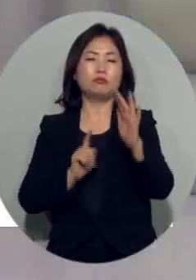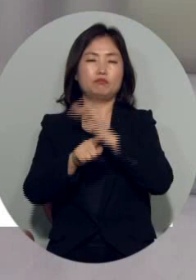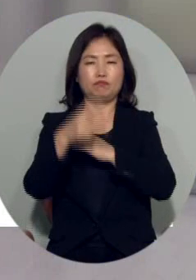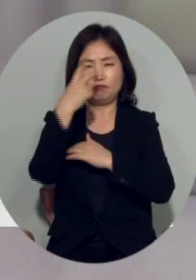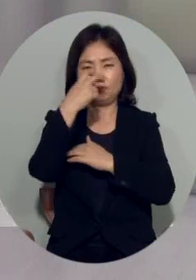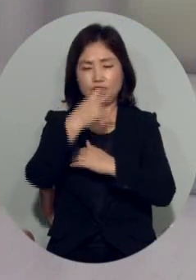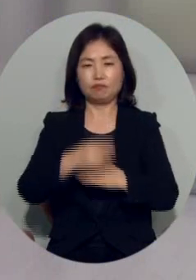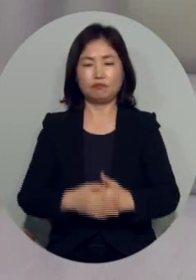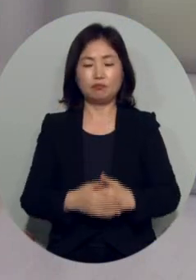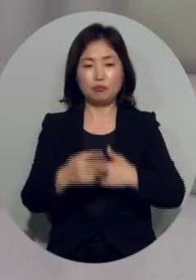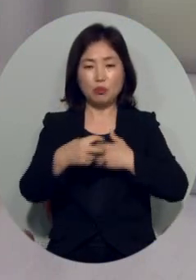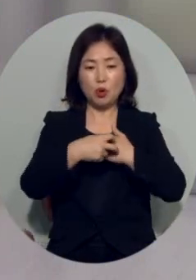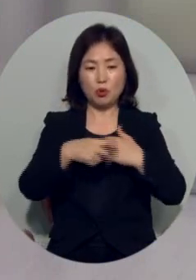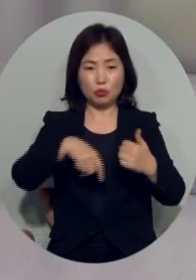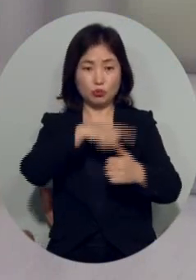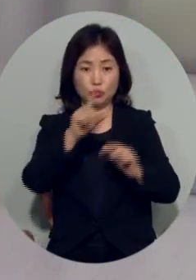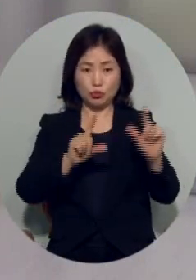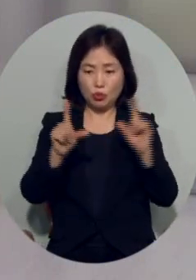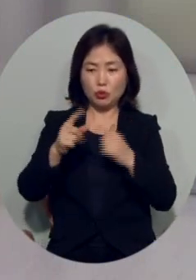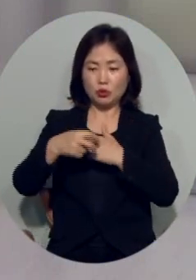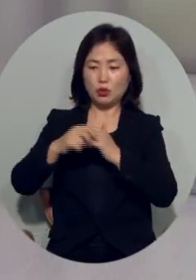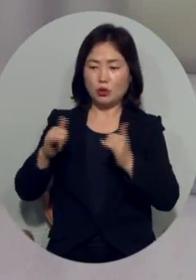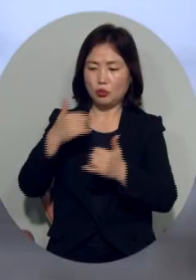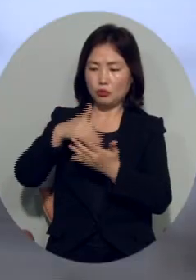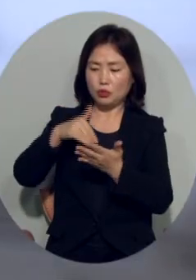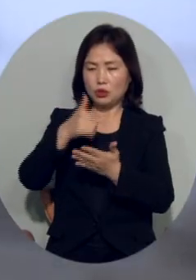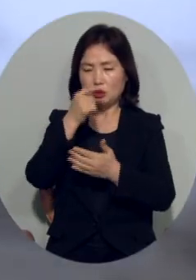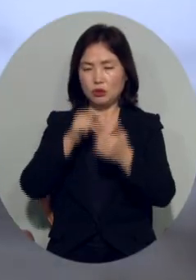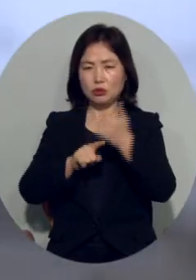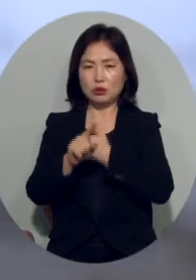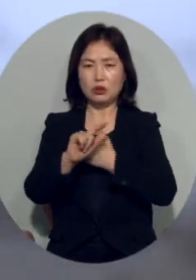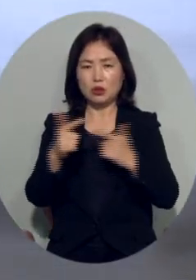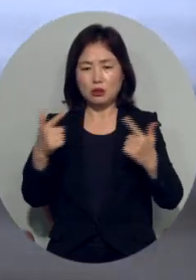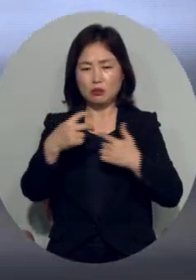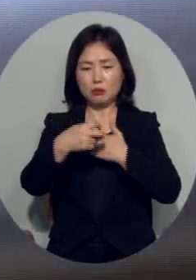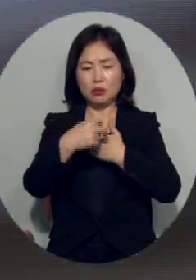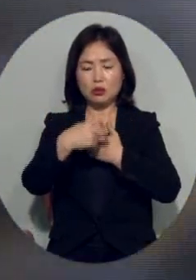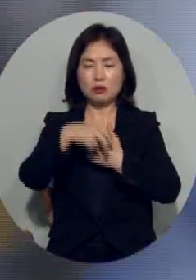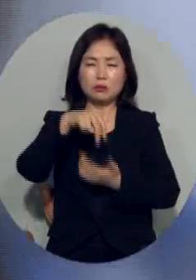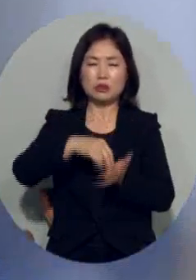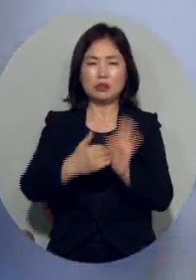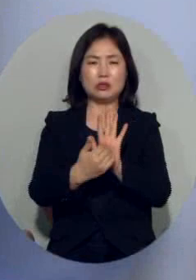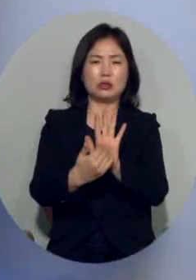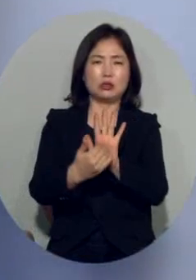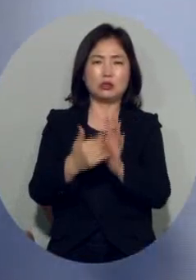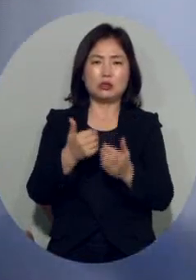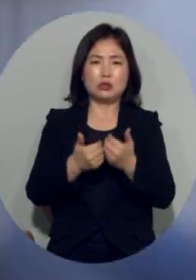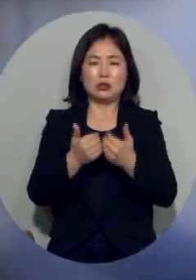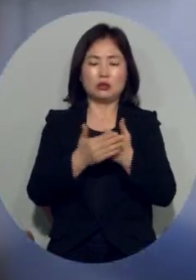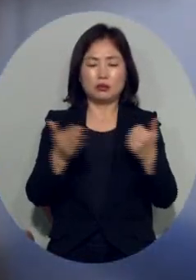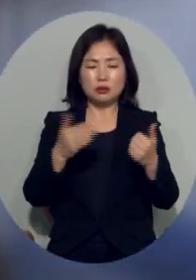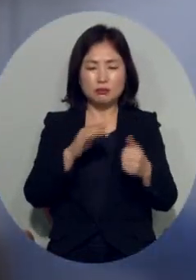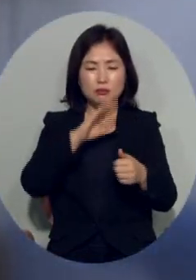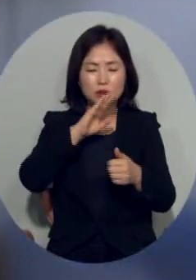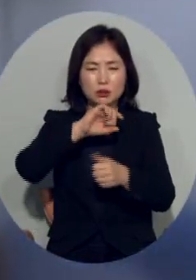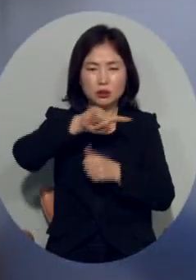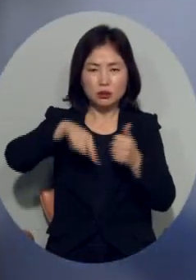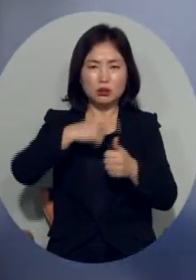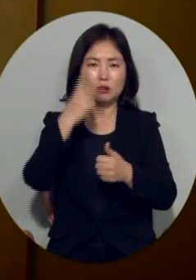했습니다. 병원 구조와 의료진 부족 등을 이유로 여러 병원이 꺼리고 있어 적합도를 살피기